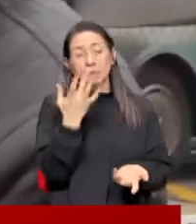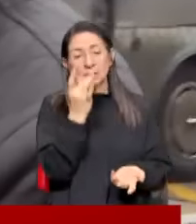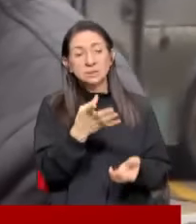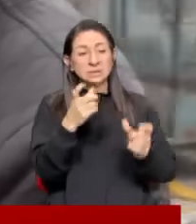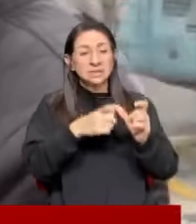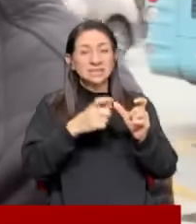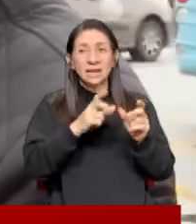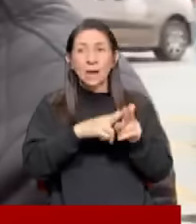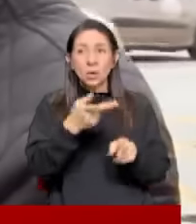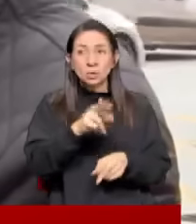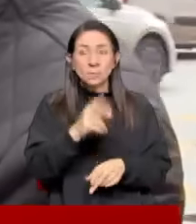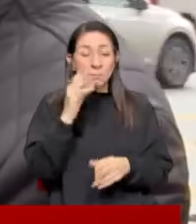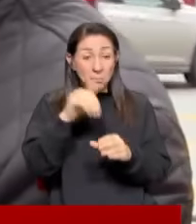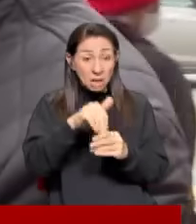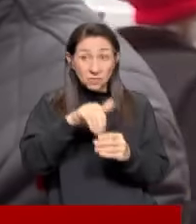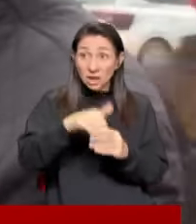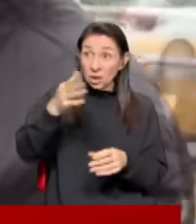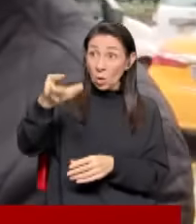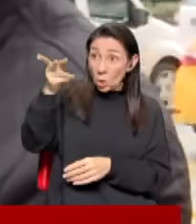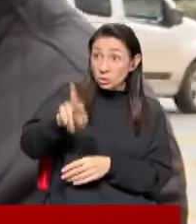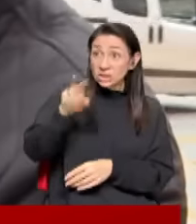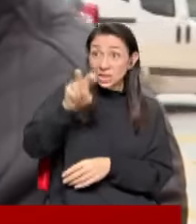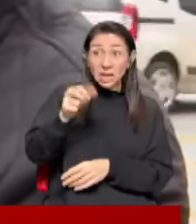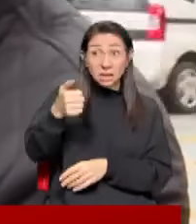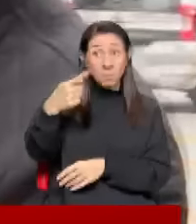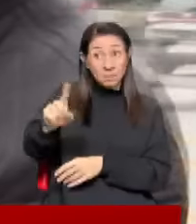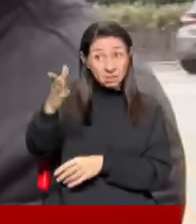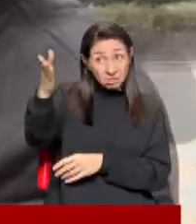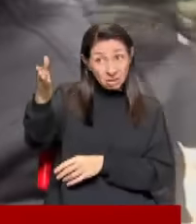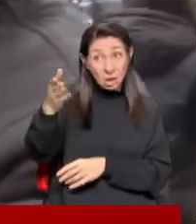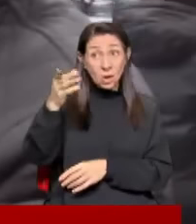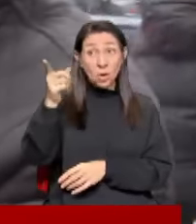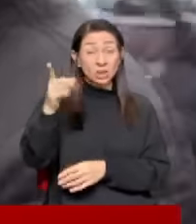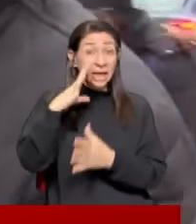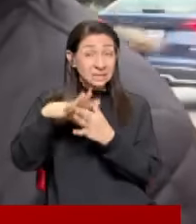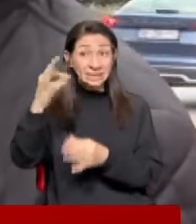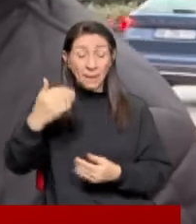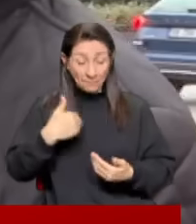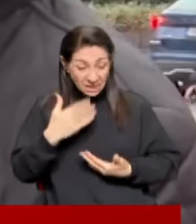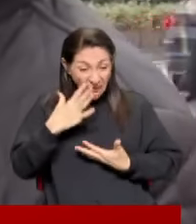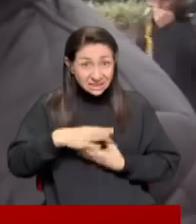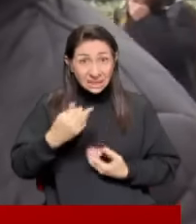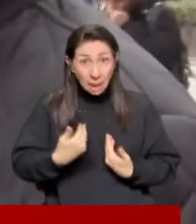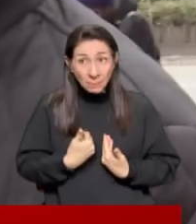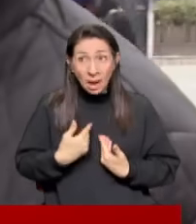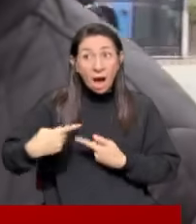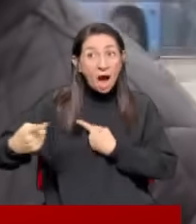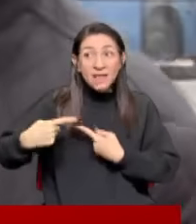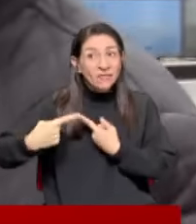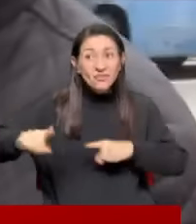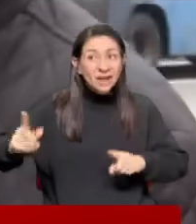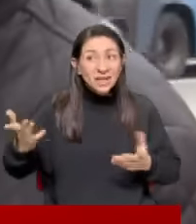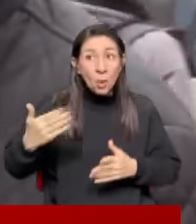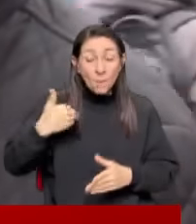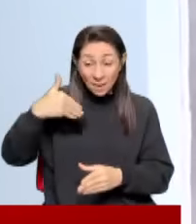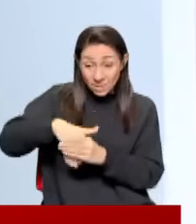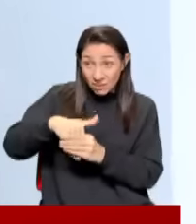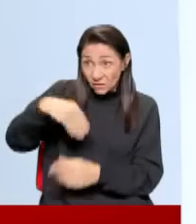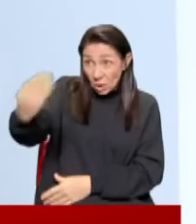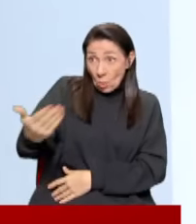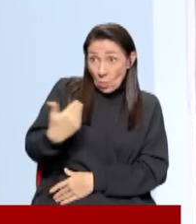SSK ölüsü. Milletvekilinin ölüsü 86 bin liradan. O da insan, biz de insanız. Aradaki fark ne? O benim